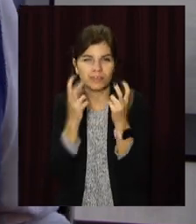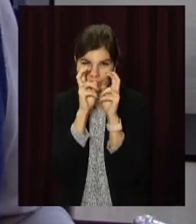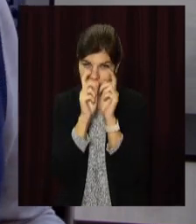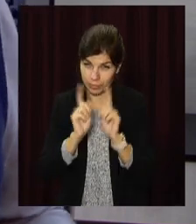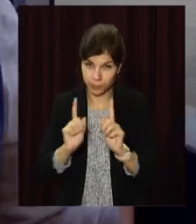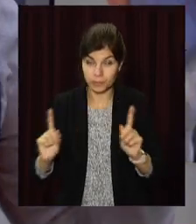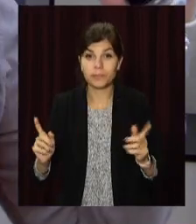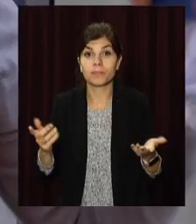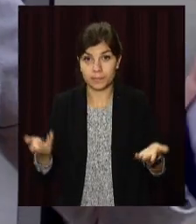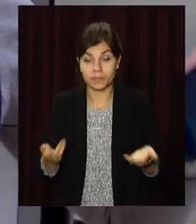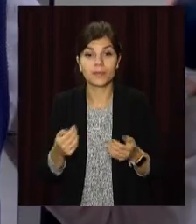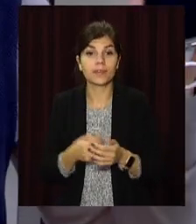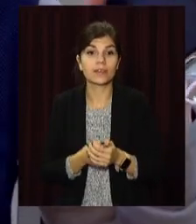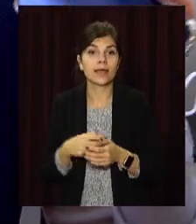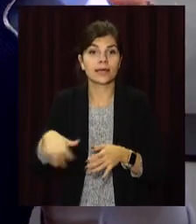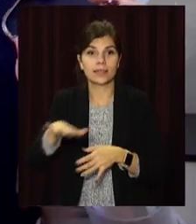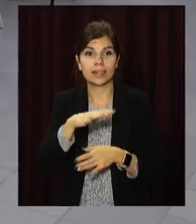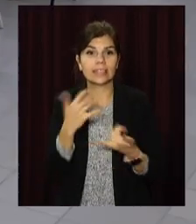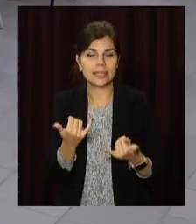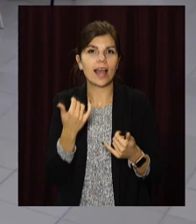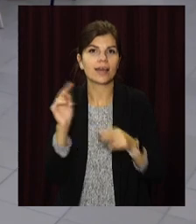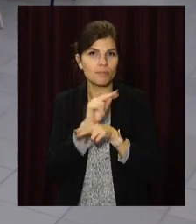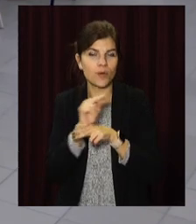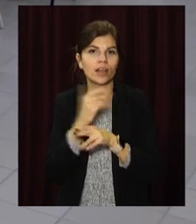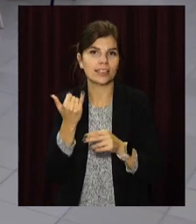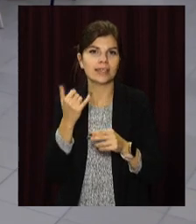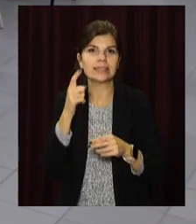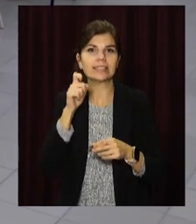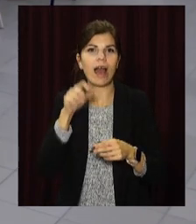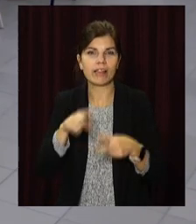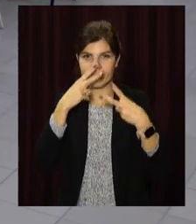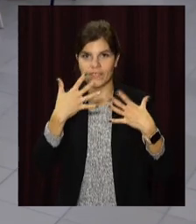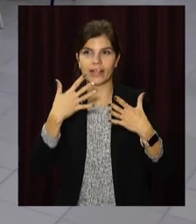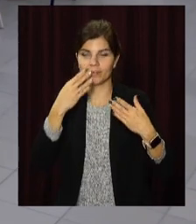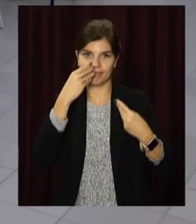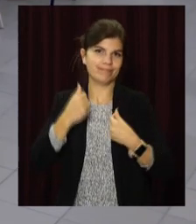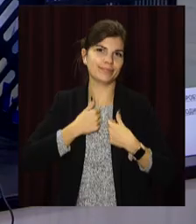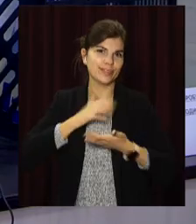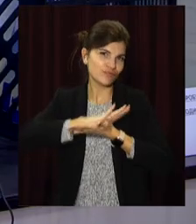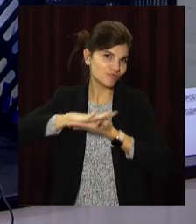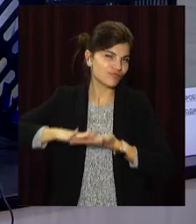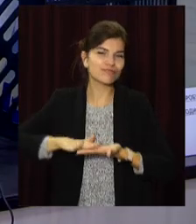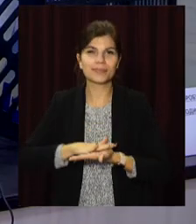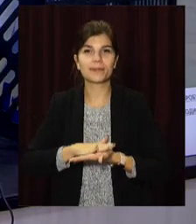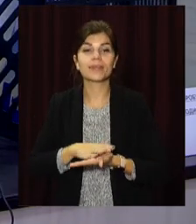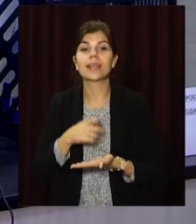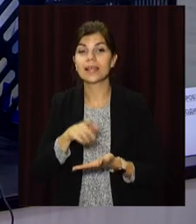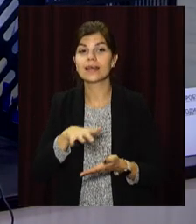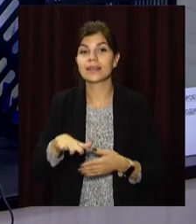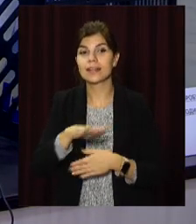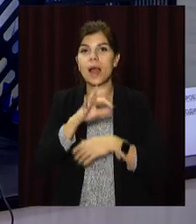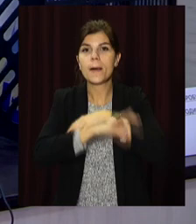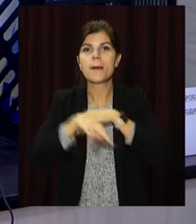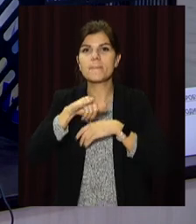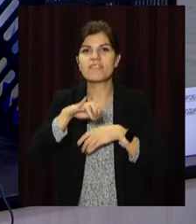більш яскравий став і привабливий для мешканців. Центр надання адміністративних послуг у Південному районі – один з трьох філій мережі